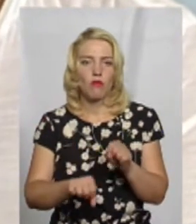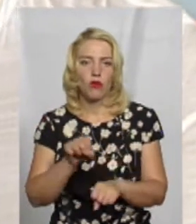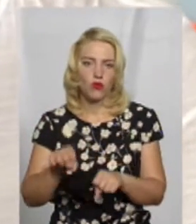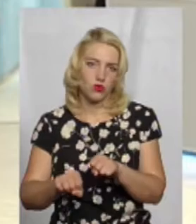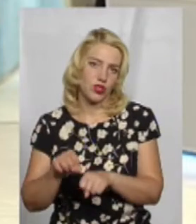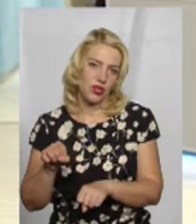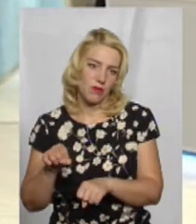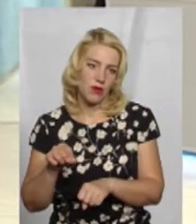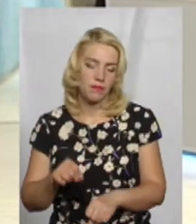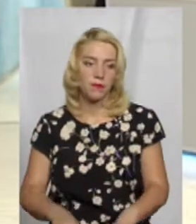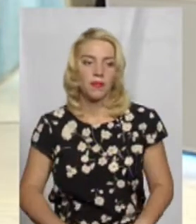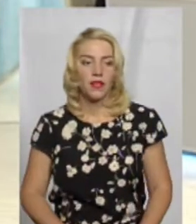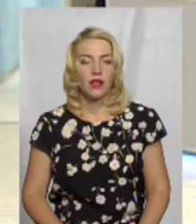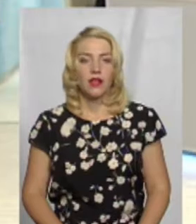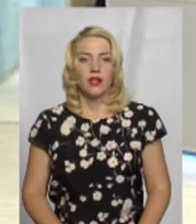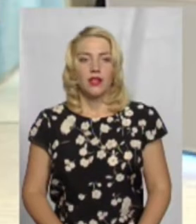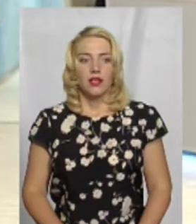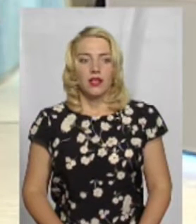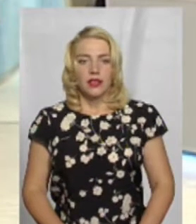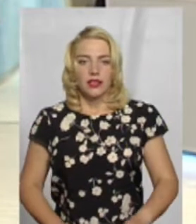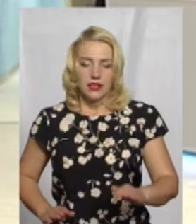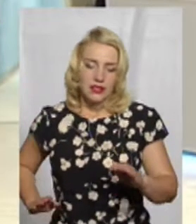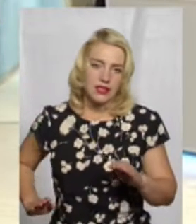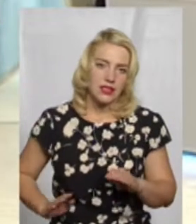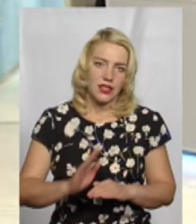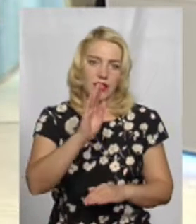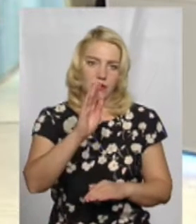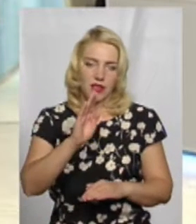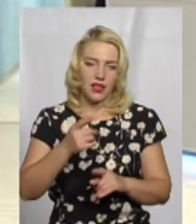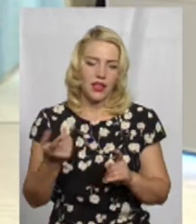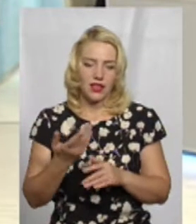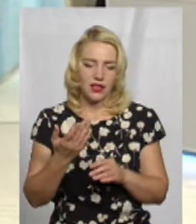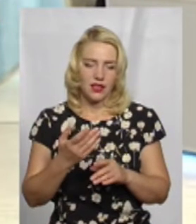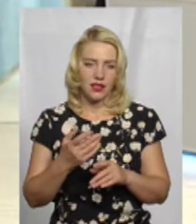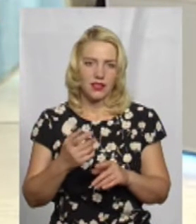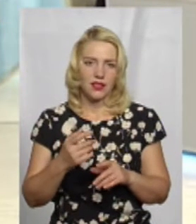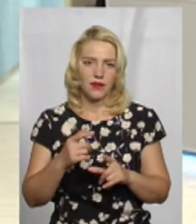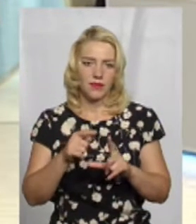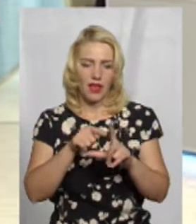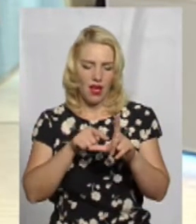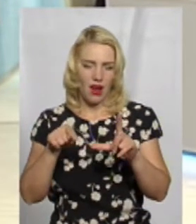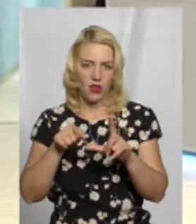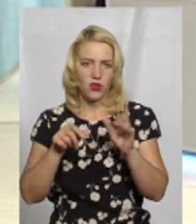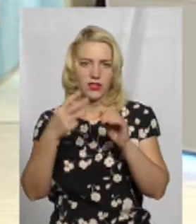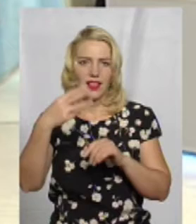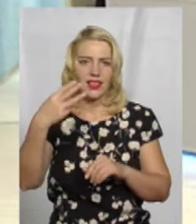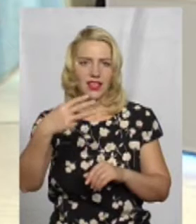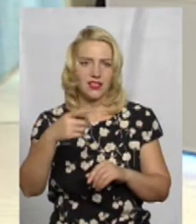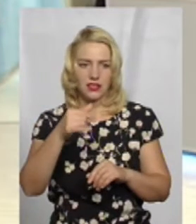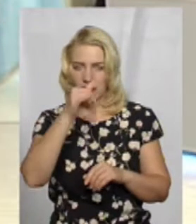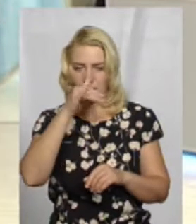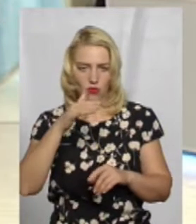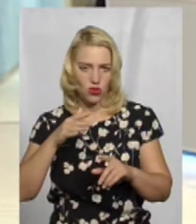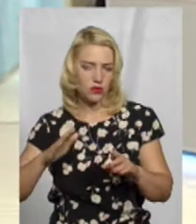Ну, стрімкі пандуси, які під 30 градусів, туди не можна,